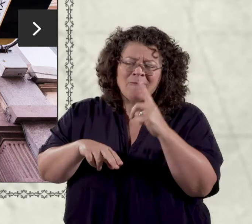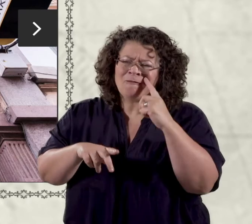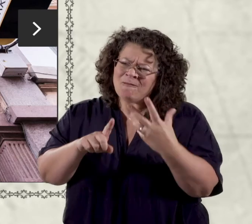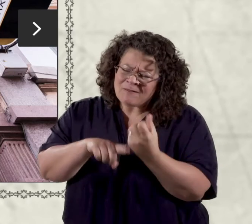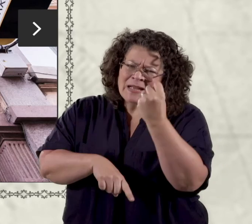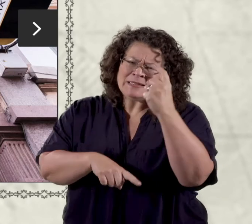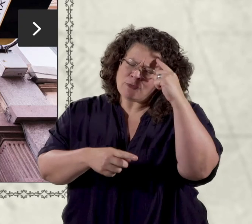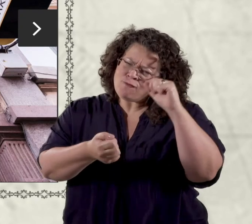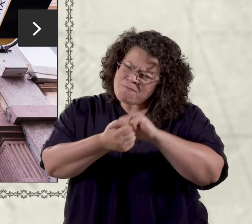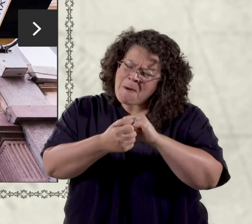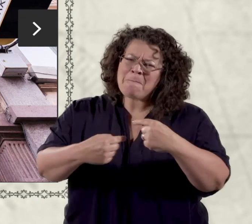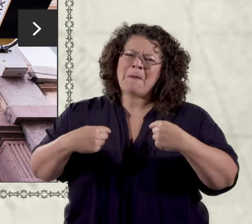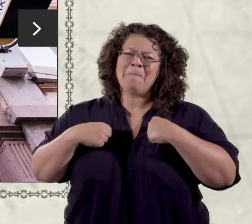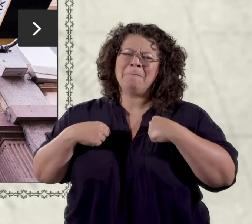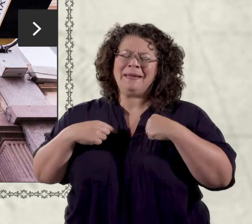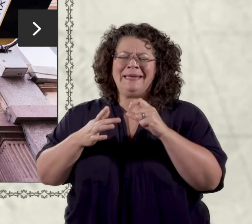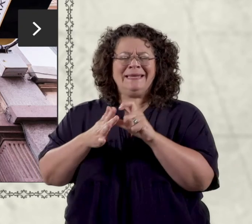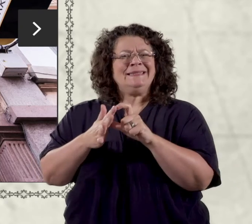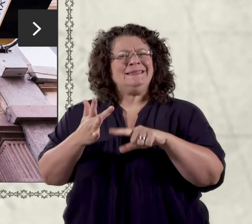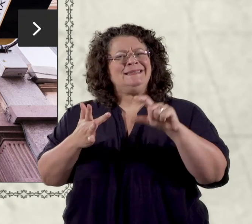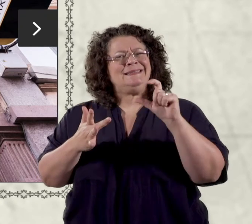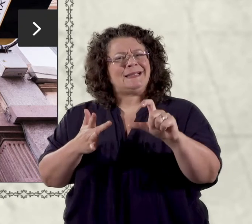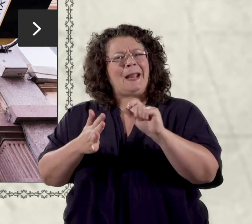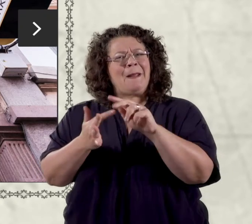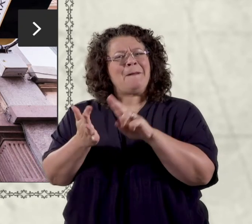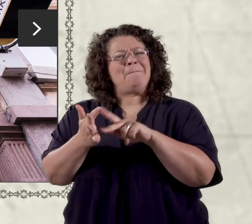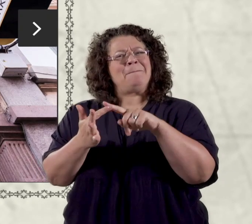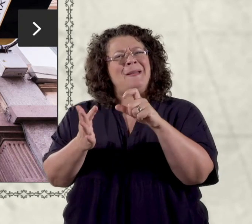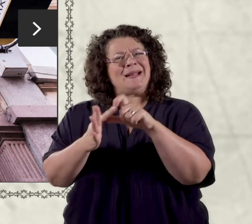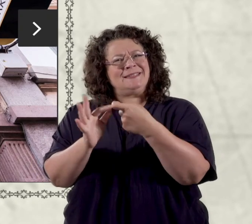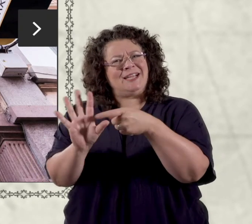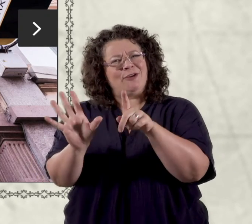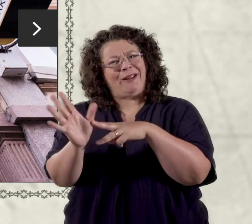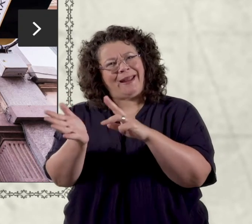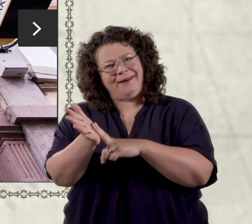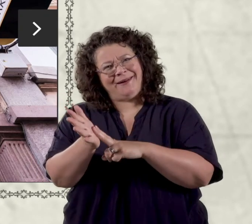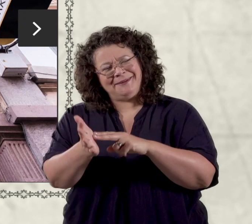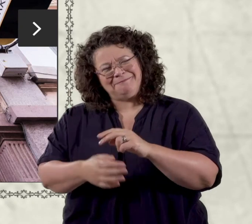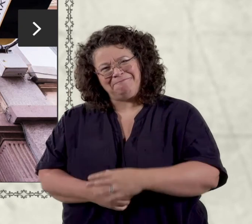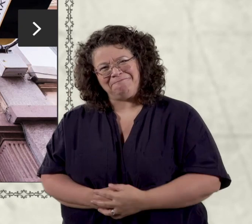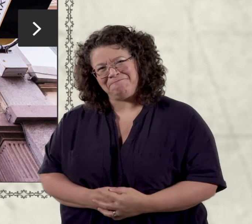cofiwch fynd i weld e, a chofiwch amdanau. Dic Penderyn.